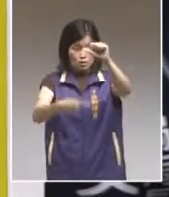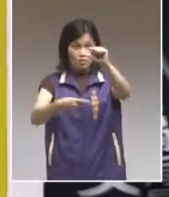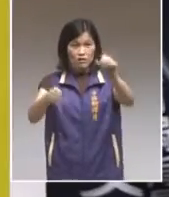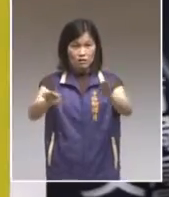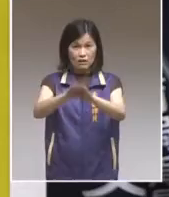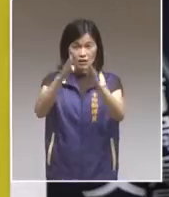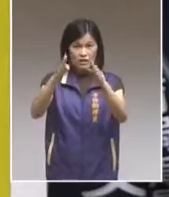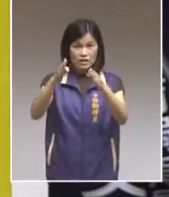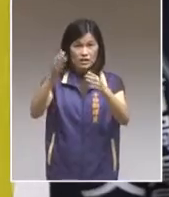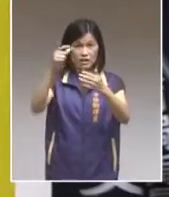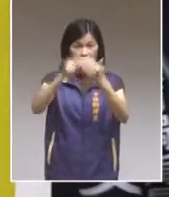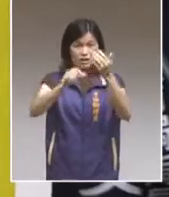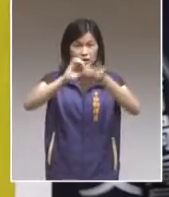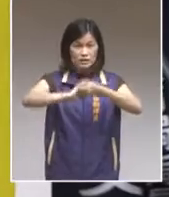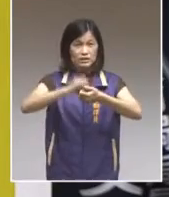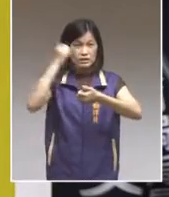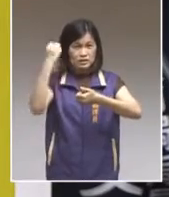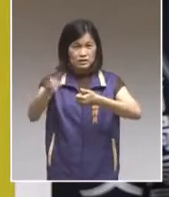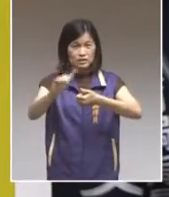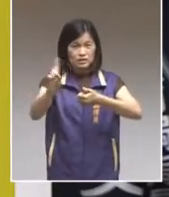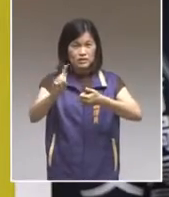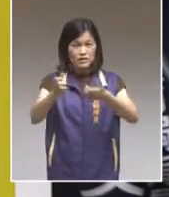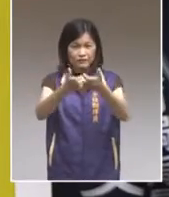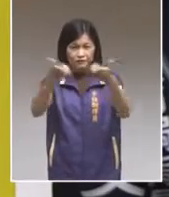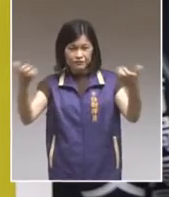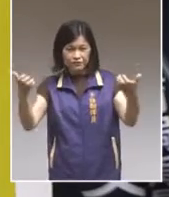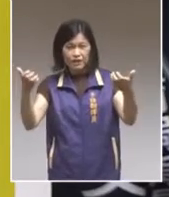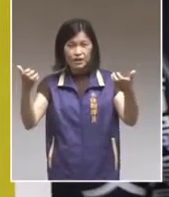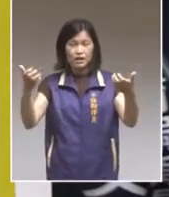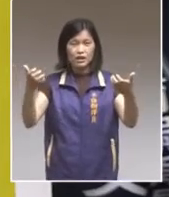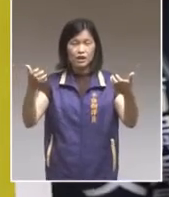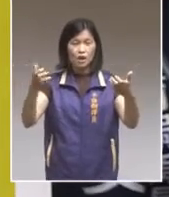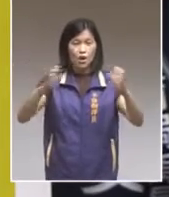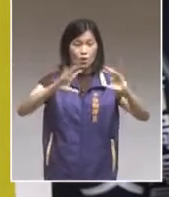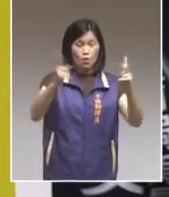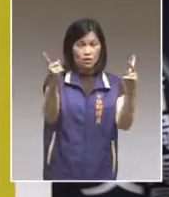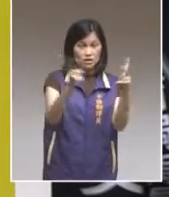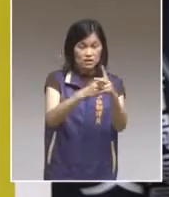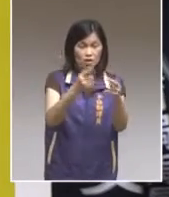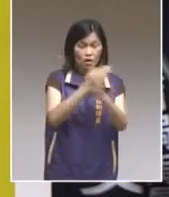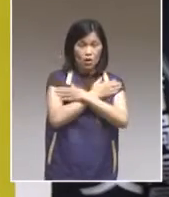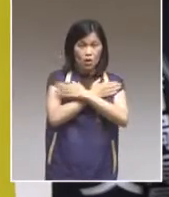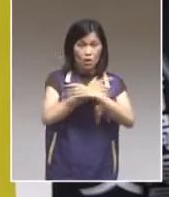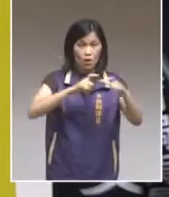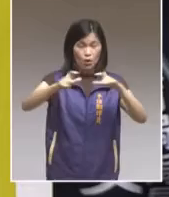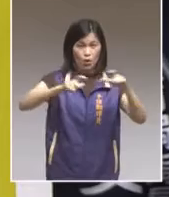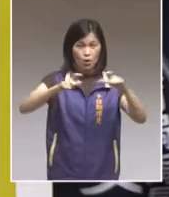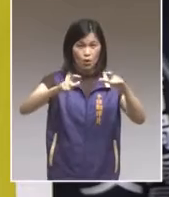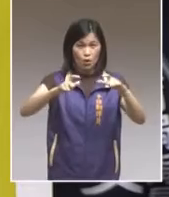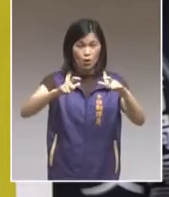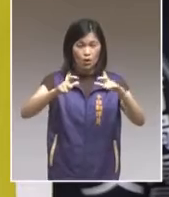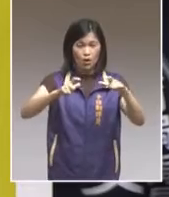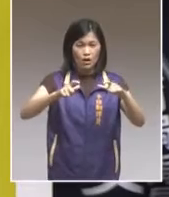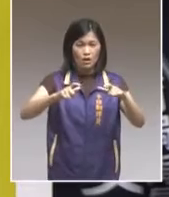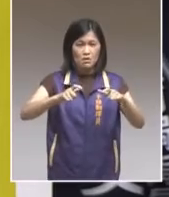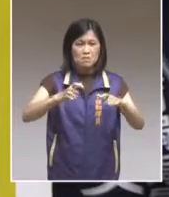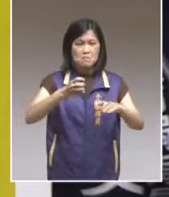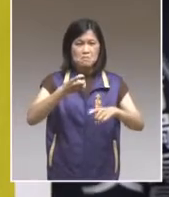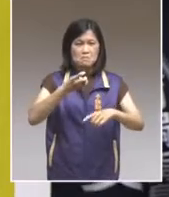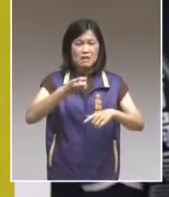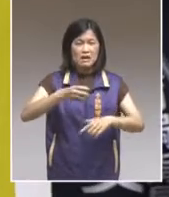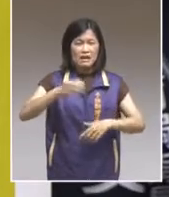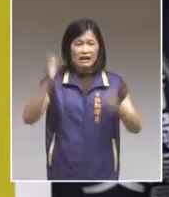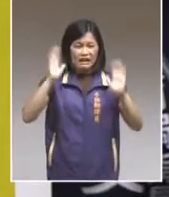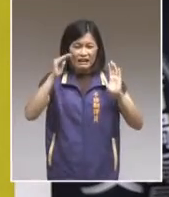有这规定，就是分开来看哈，就是国小跟幼儿园的部分，因为年纪比较小，而且没有施